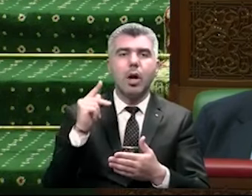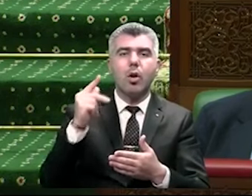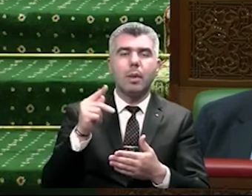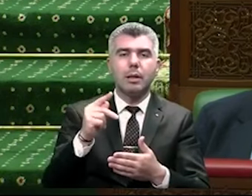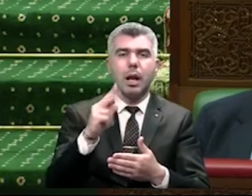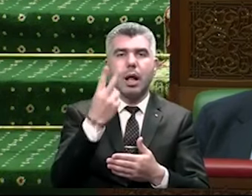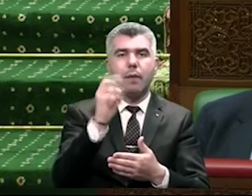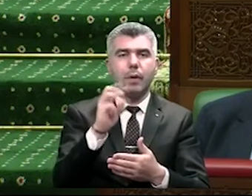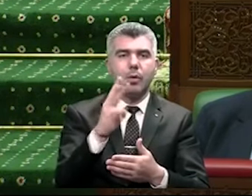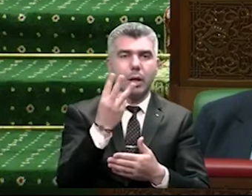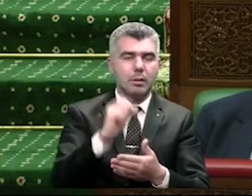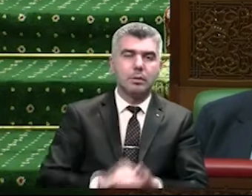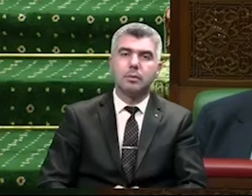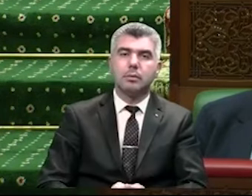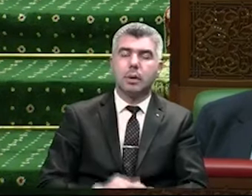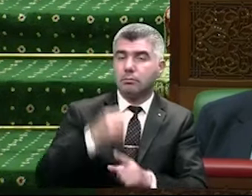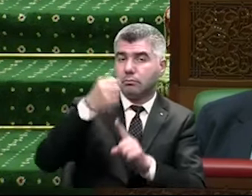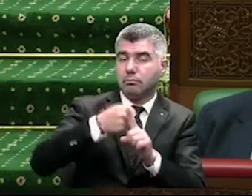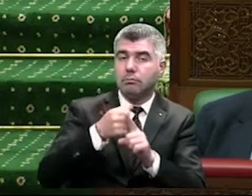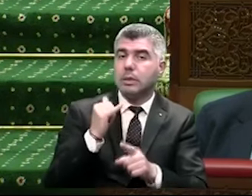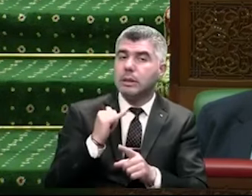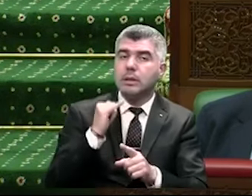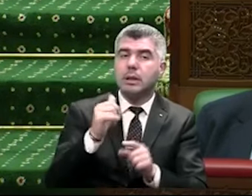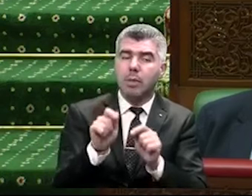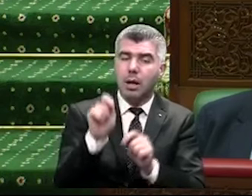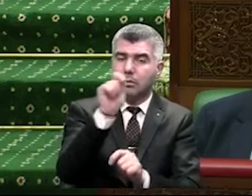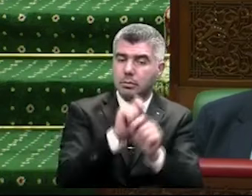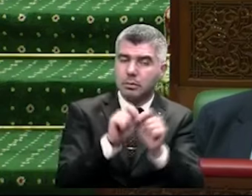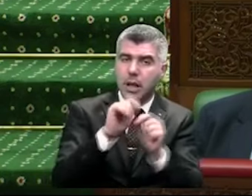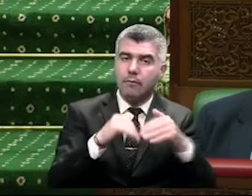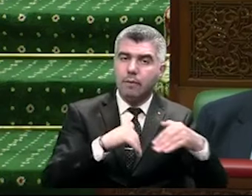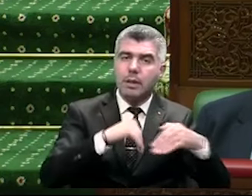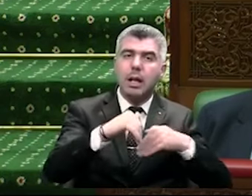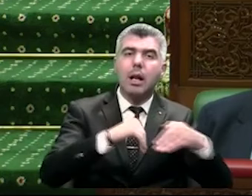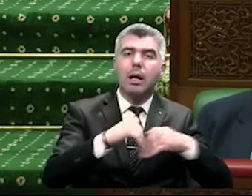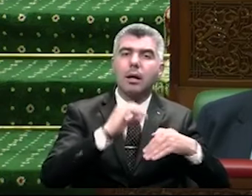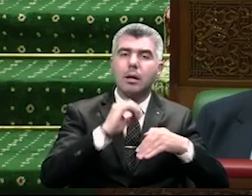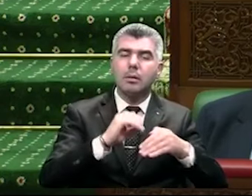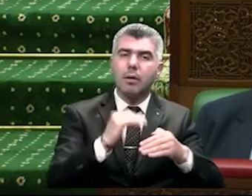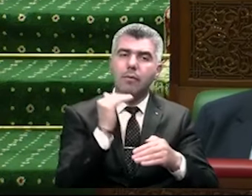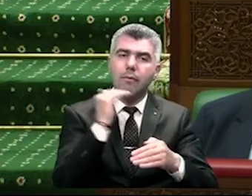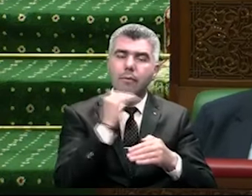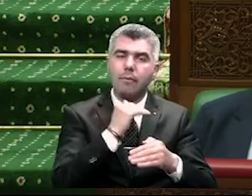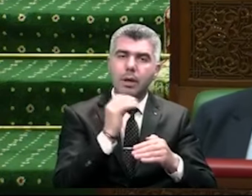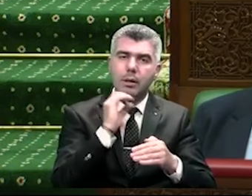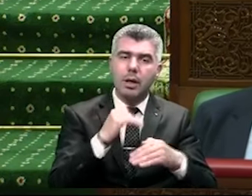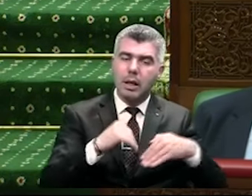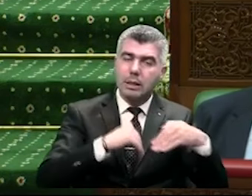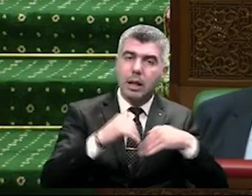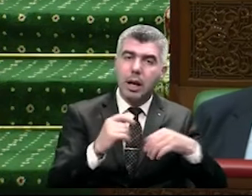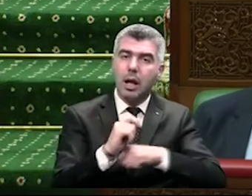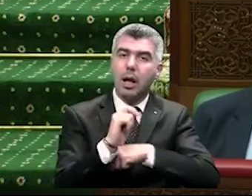2030 نهيك عن العمل المتواصل من انجل انجاز الطرق مزدوجه وتوسعتها وتسريع برنامج الطرق القرويه